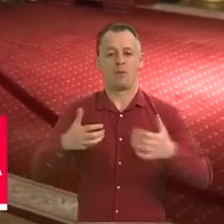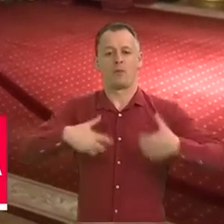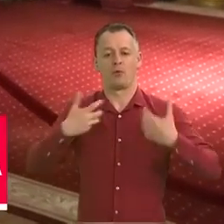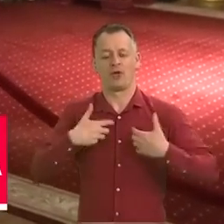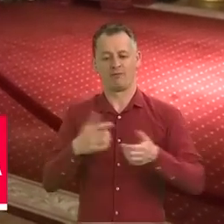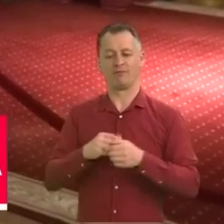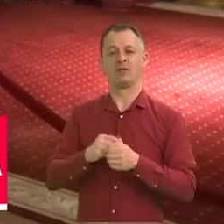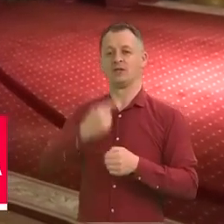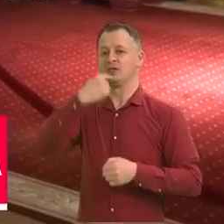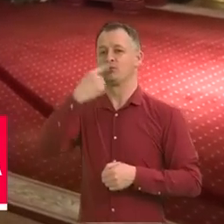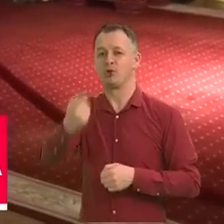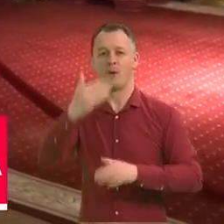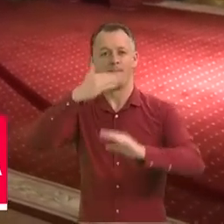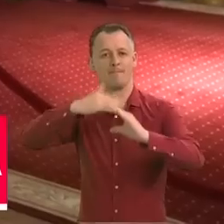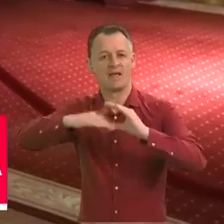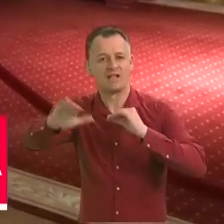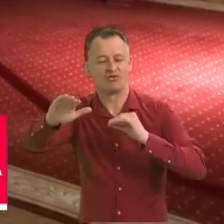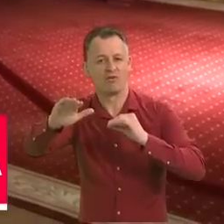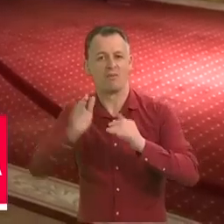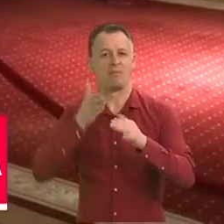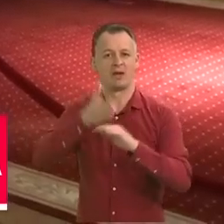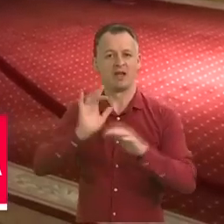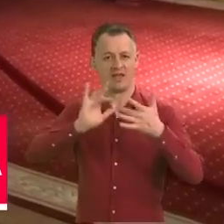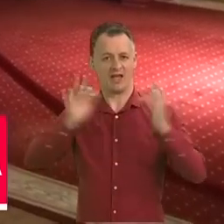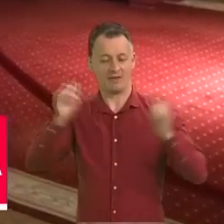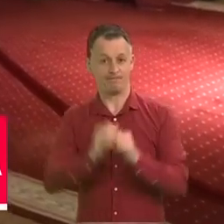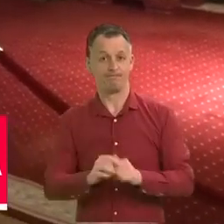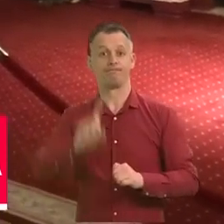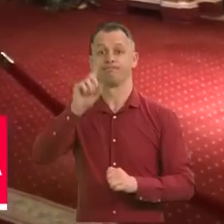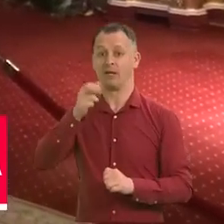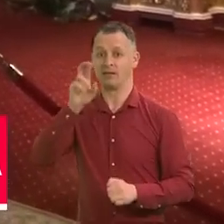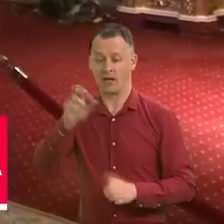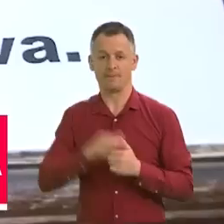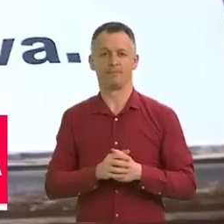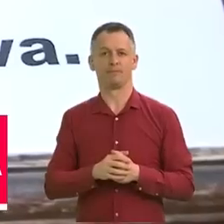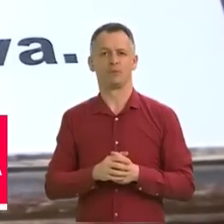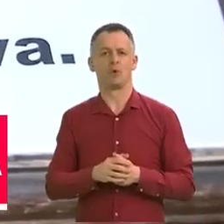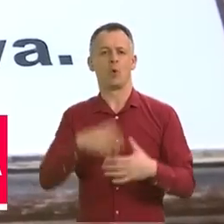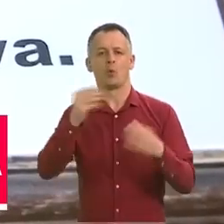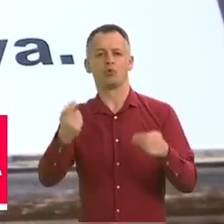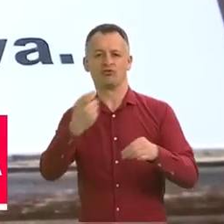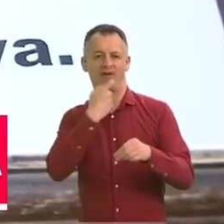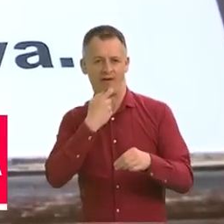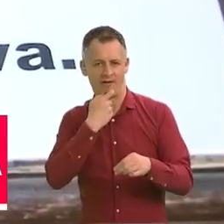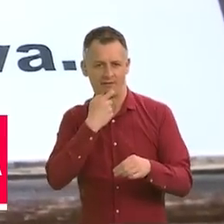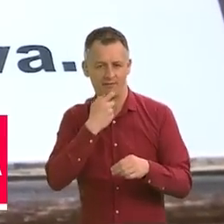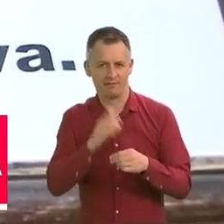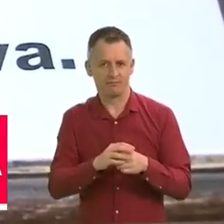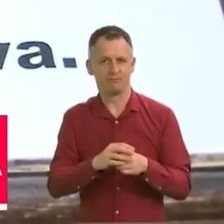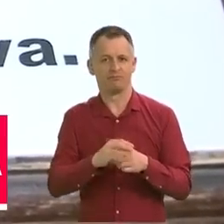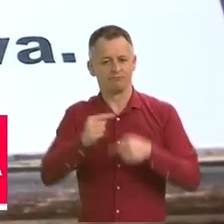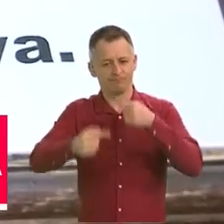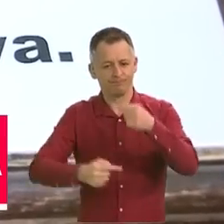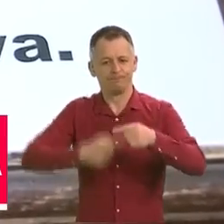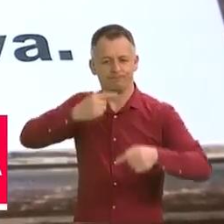transmiterii unui mesaj prin internet. Însă, de-a lungul anilor au